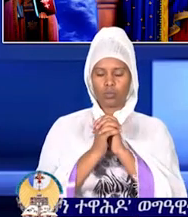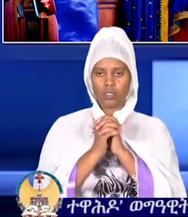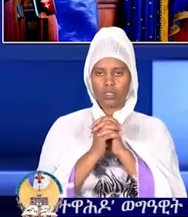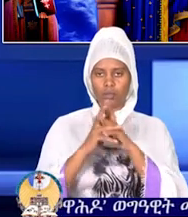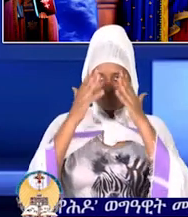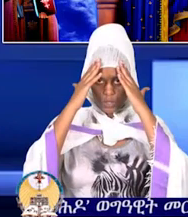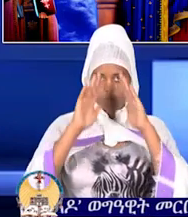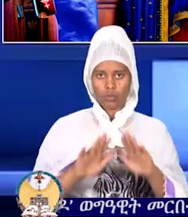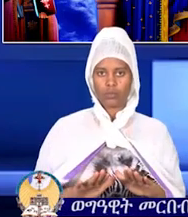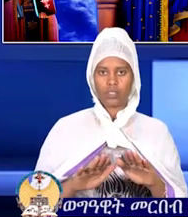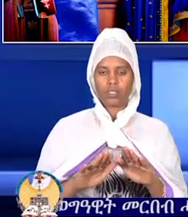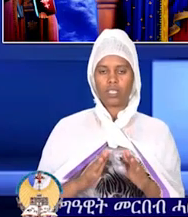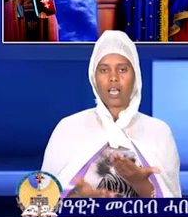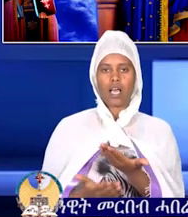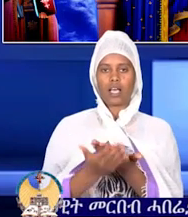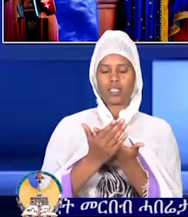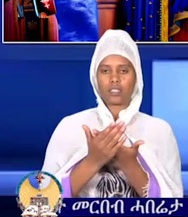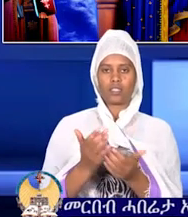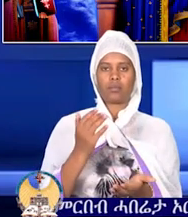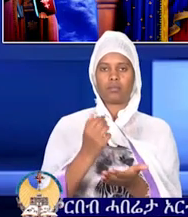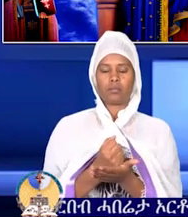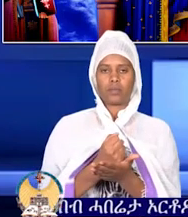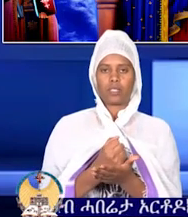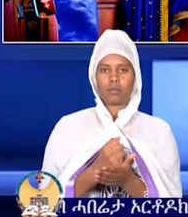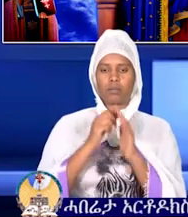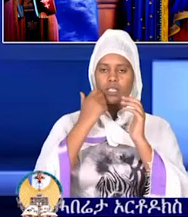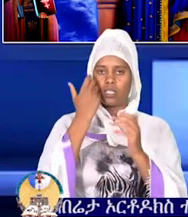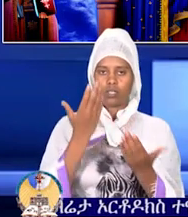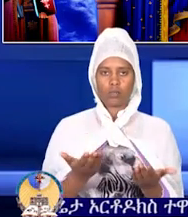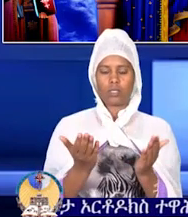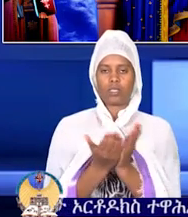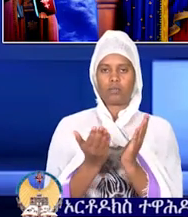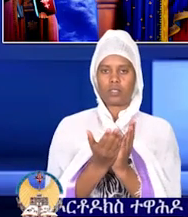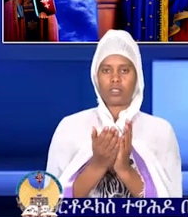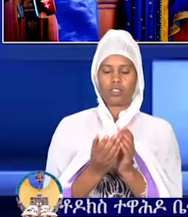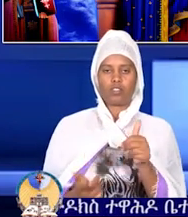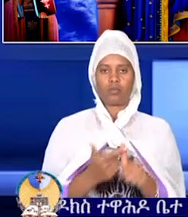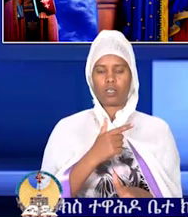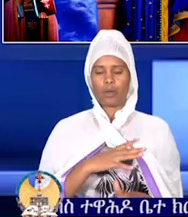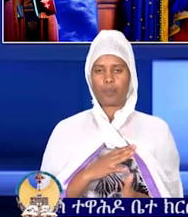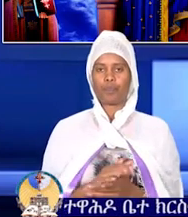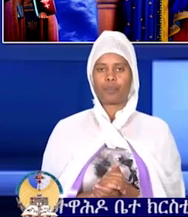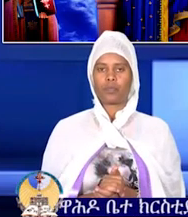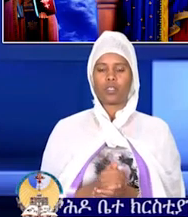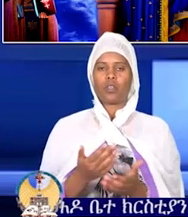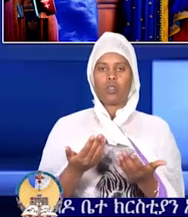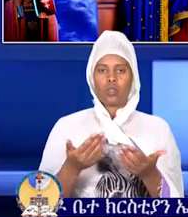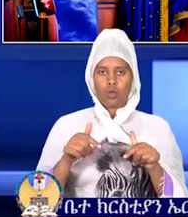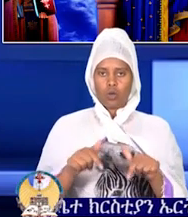ረድኤቶምን ጸሎቶምን በረኸቶምን ሓገዝ ምምግባር ናይ ዕለቱ ትምህርቲ